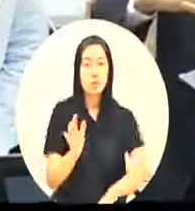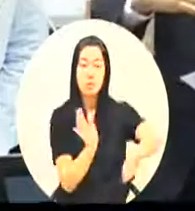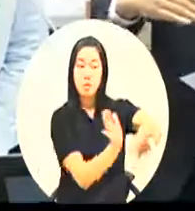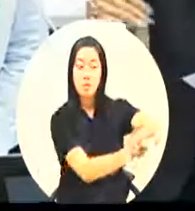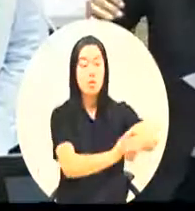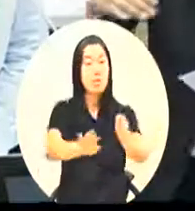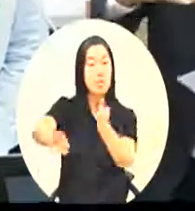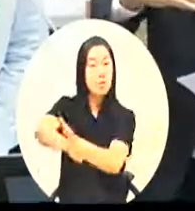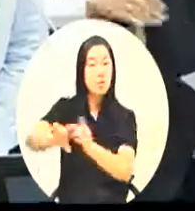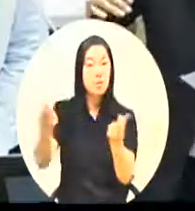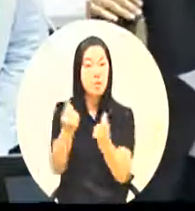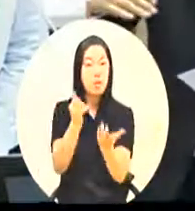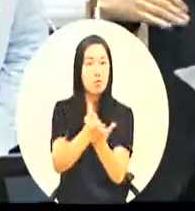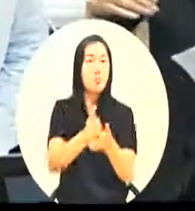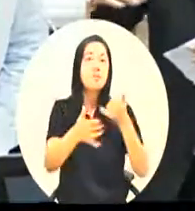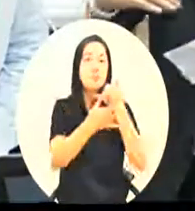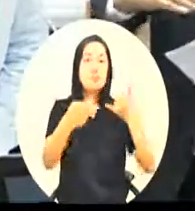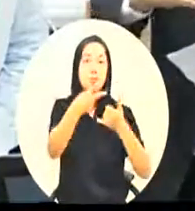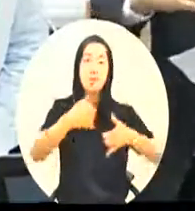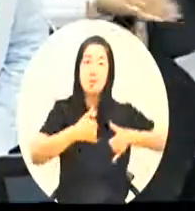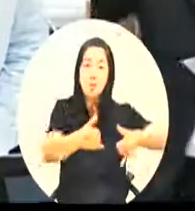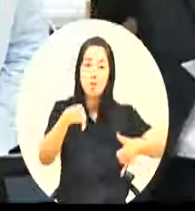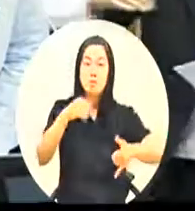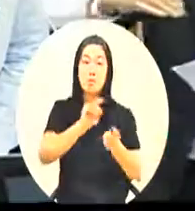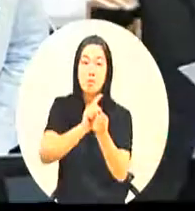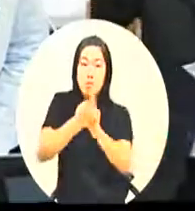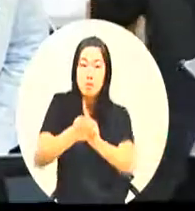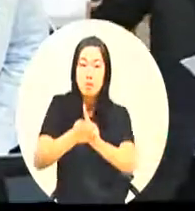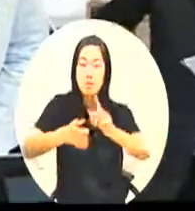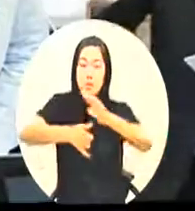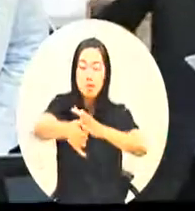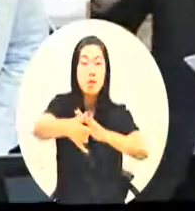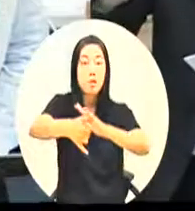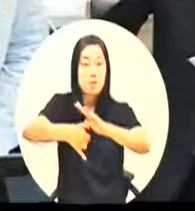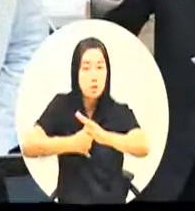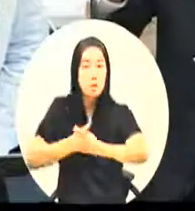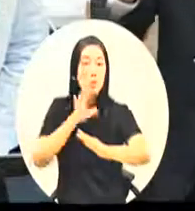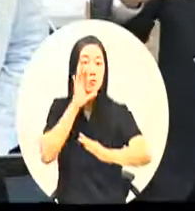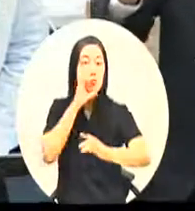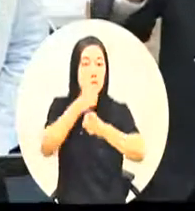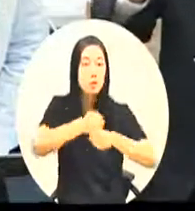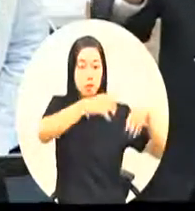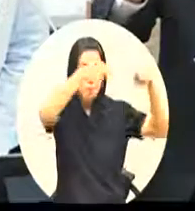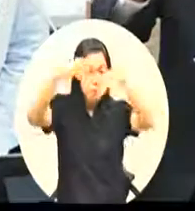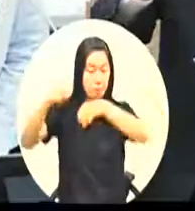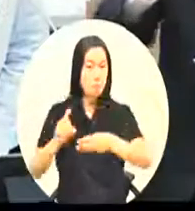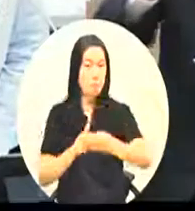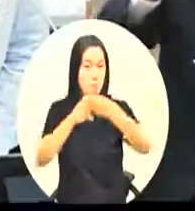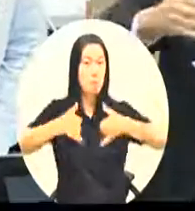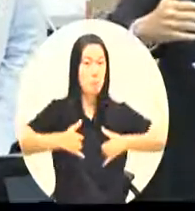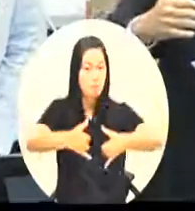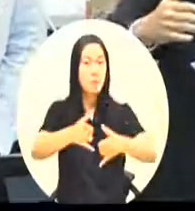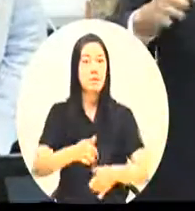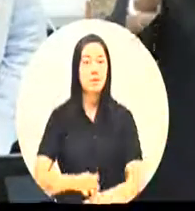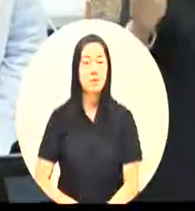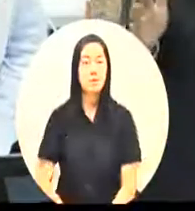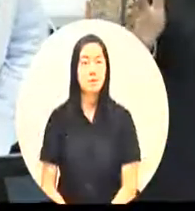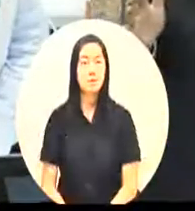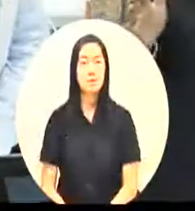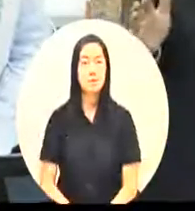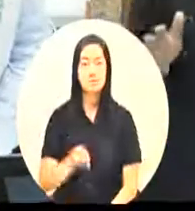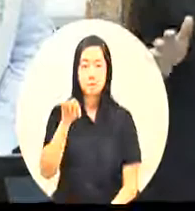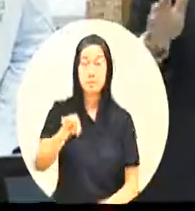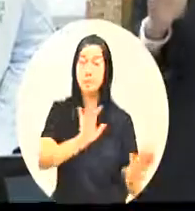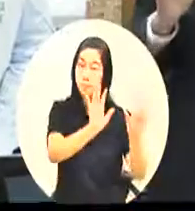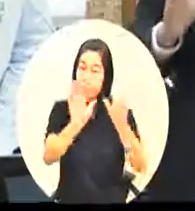如说在滨海二路，我们就作为它进出哈马星的一个主要的道路。所以这样的情